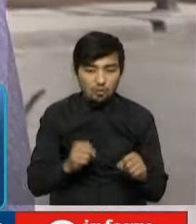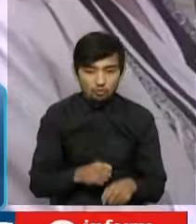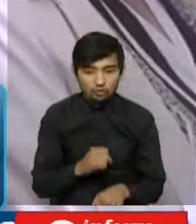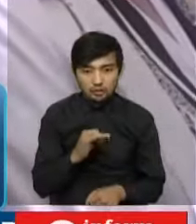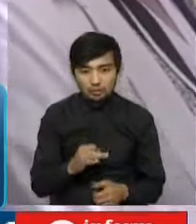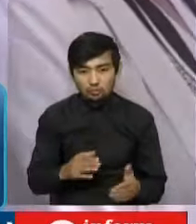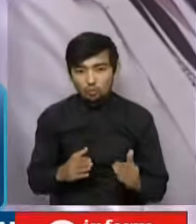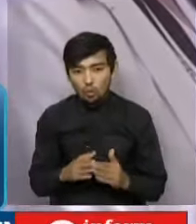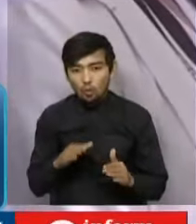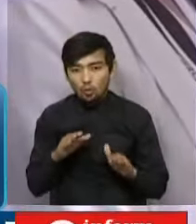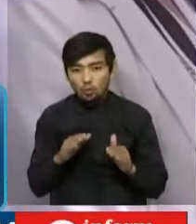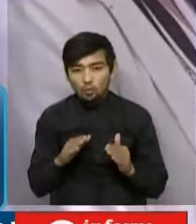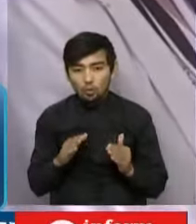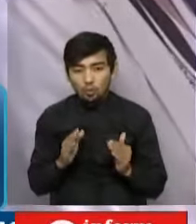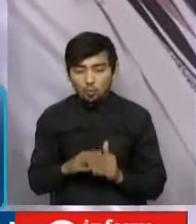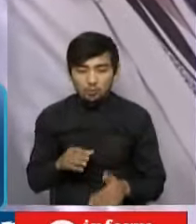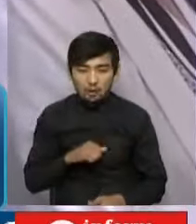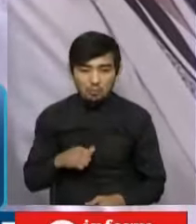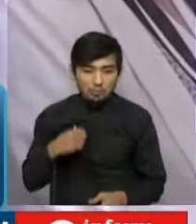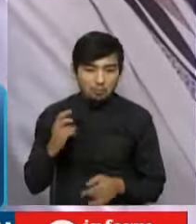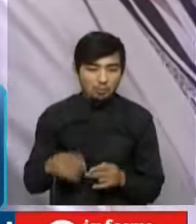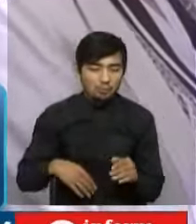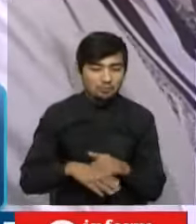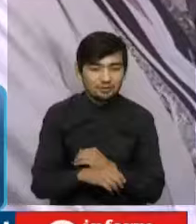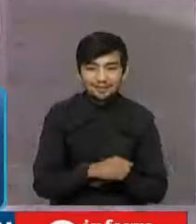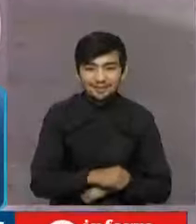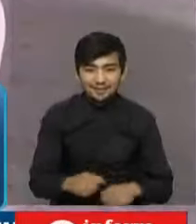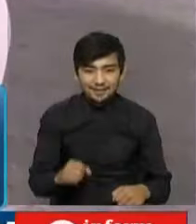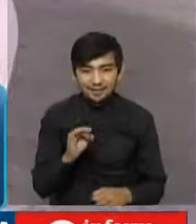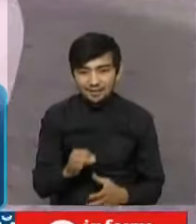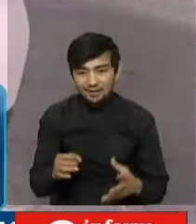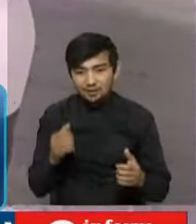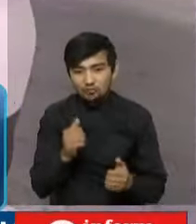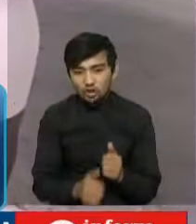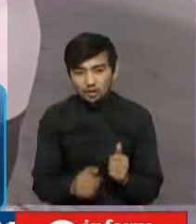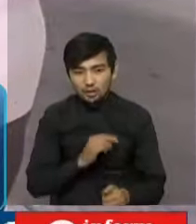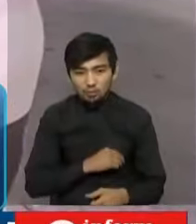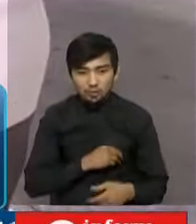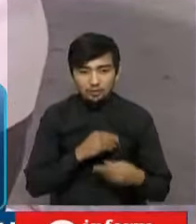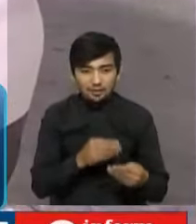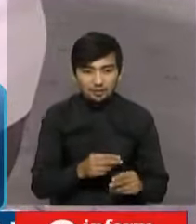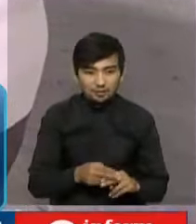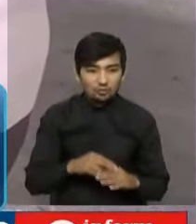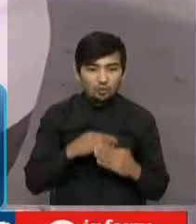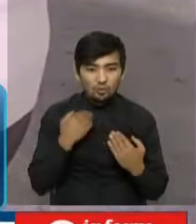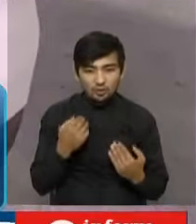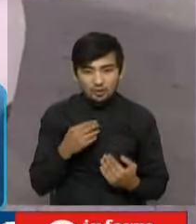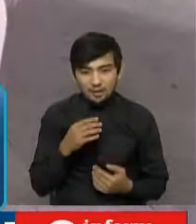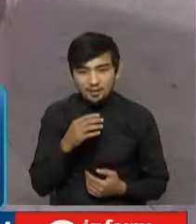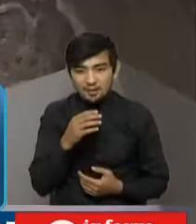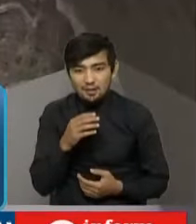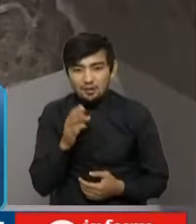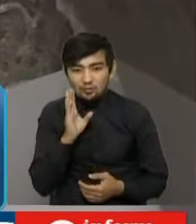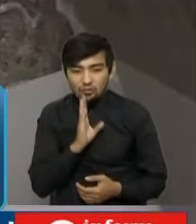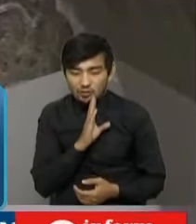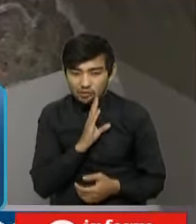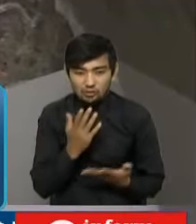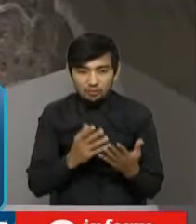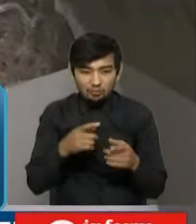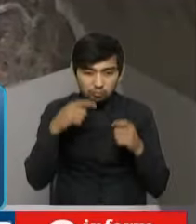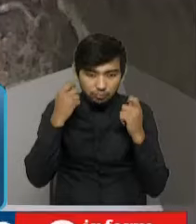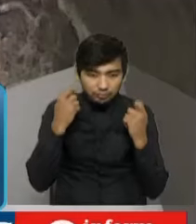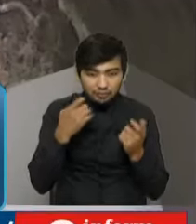до дома. Есть дискриминация по возрастному и религиозному признаку. Часто работодатели не хотят брать возрастных сотрудников или женщин в платках.